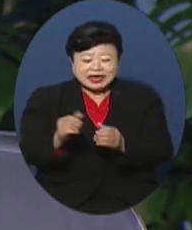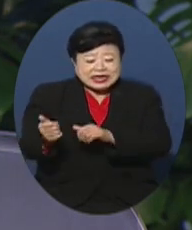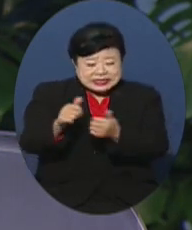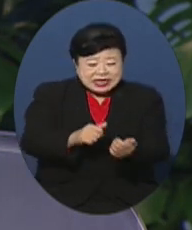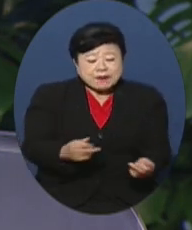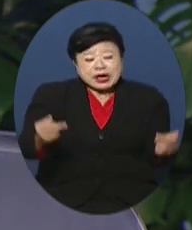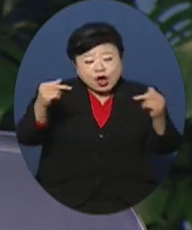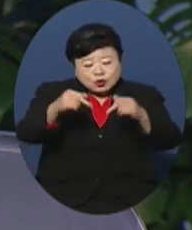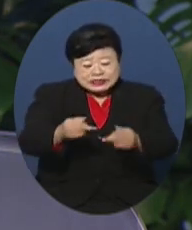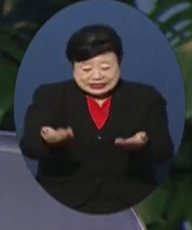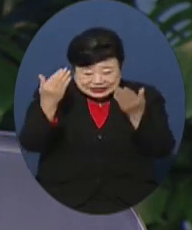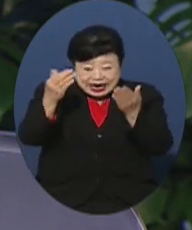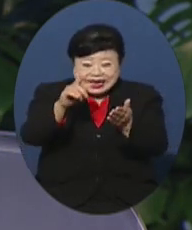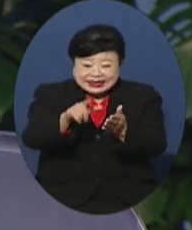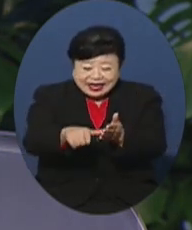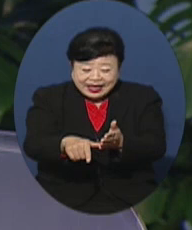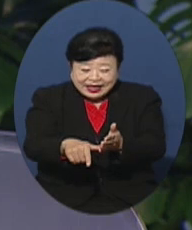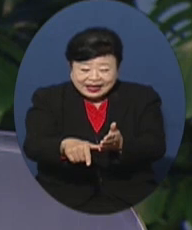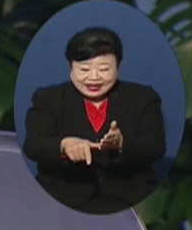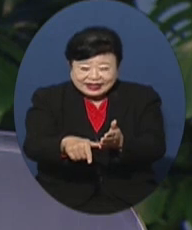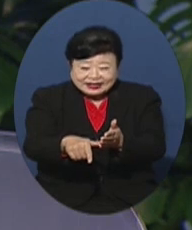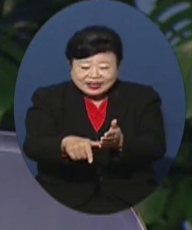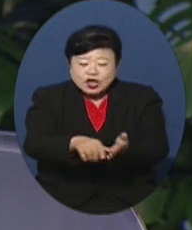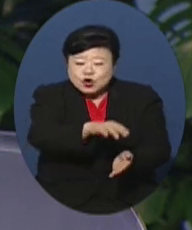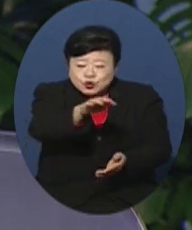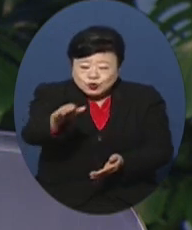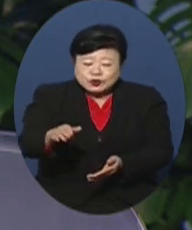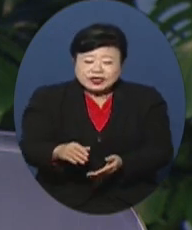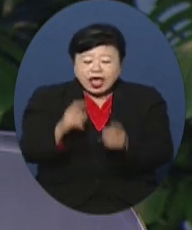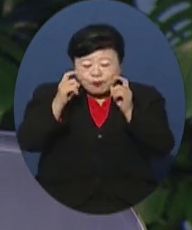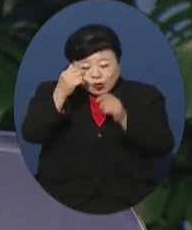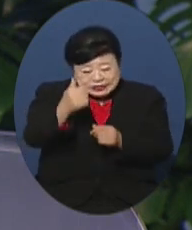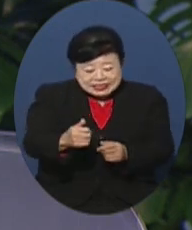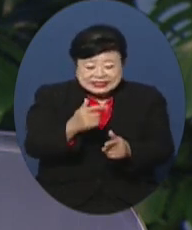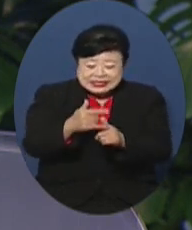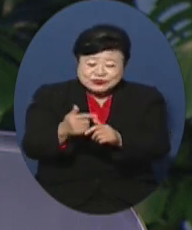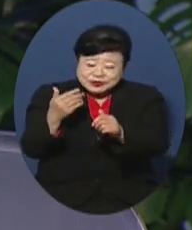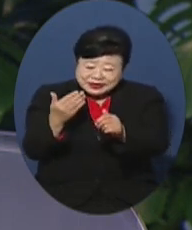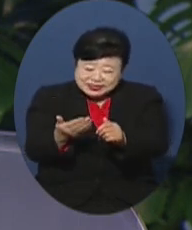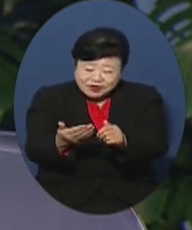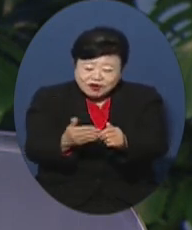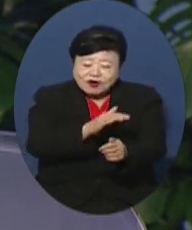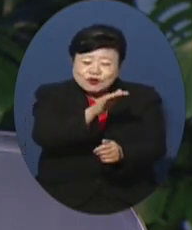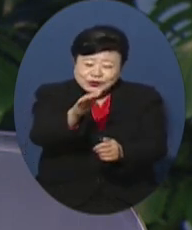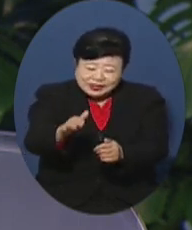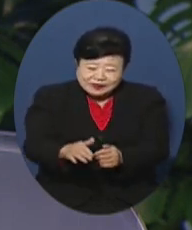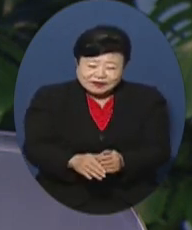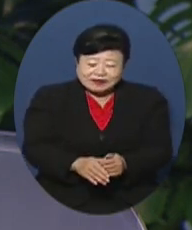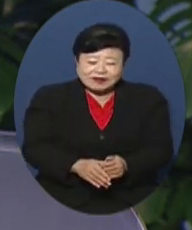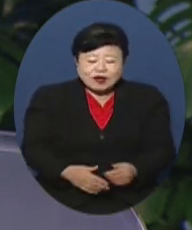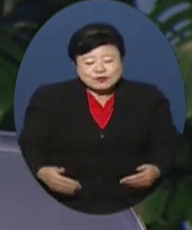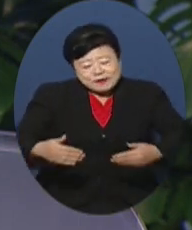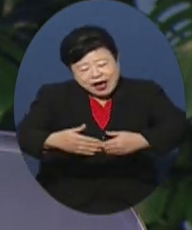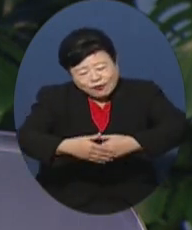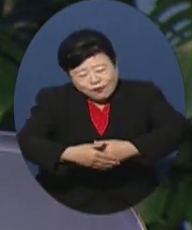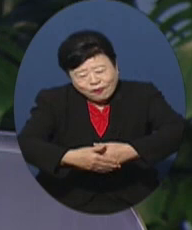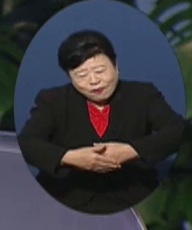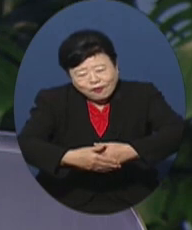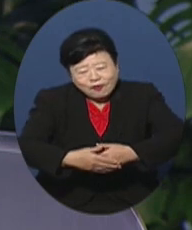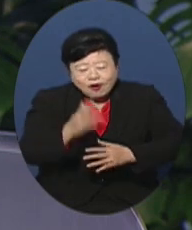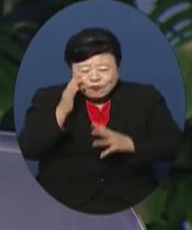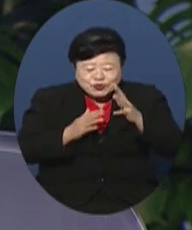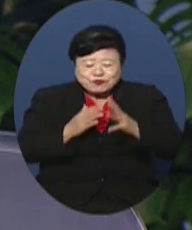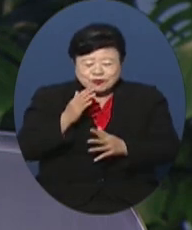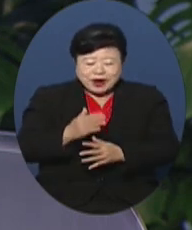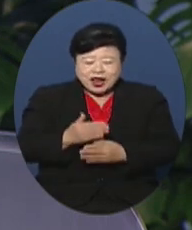사망의 골짜기를 지날 때 우리의 목자이신 예수님께서 우리를 그 품에 안고 푸른